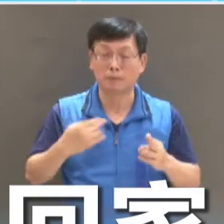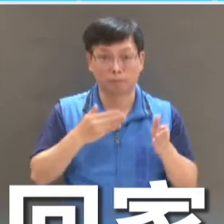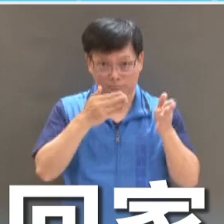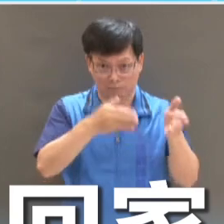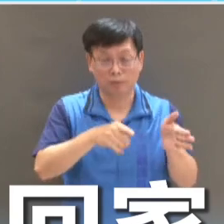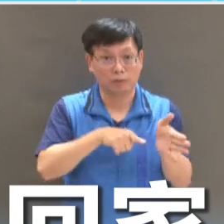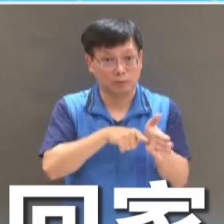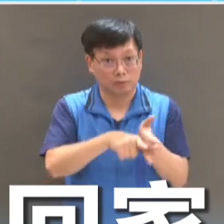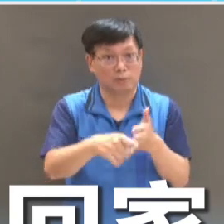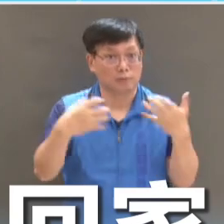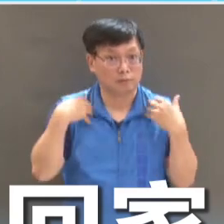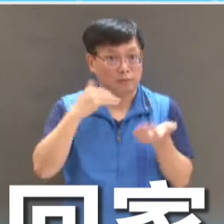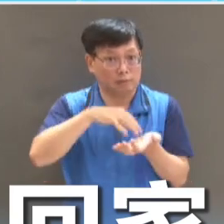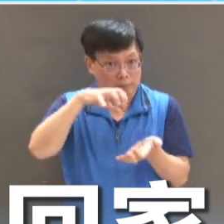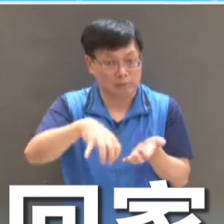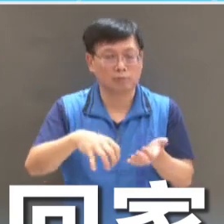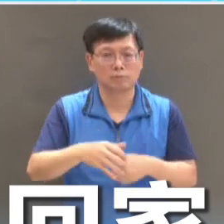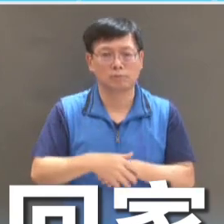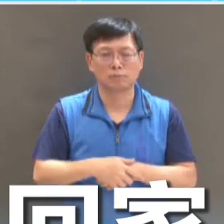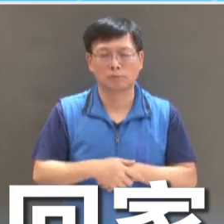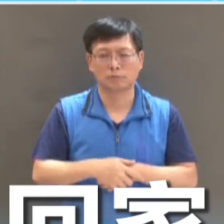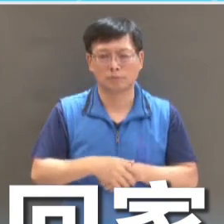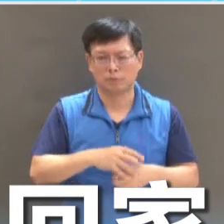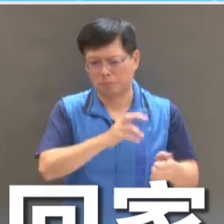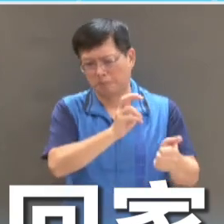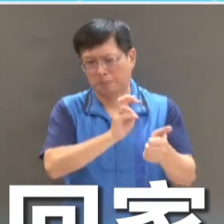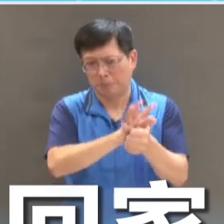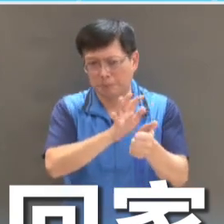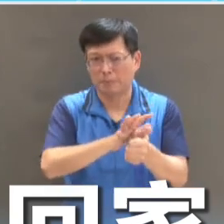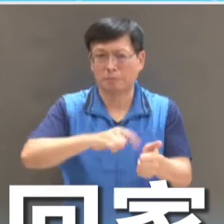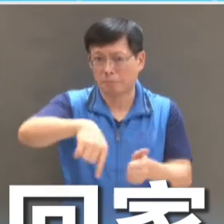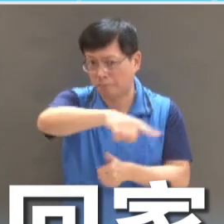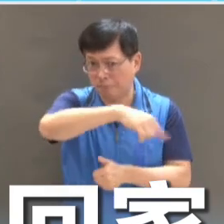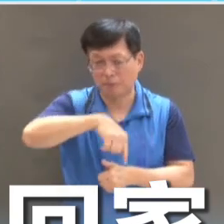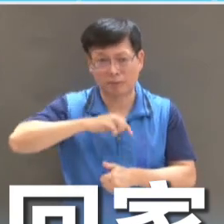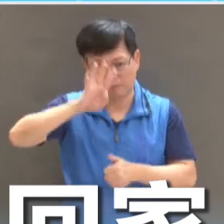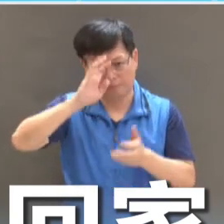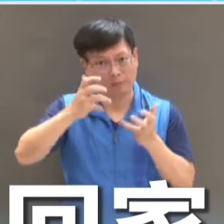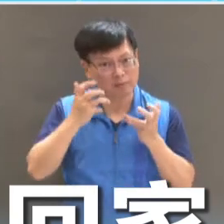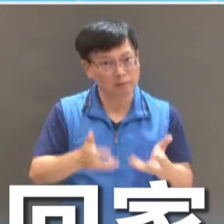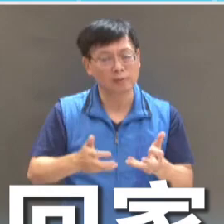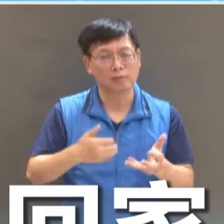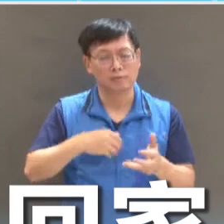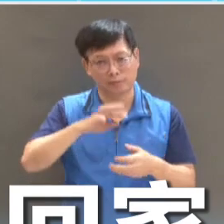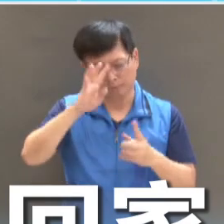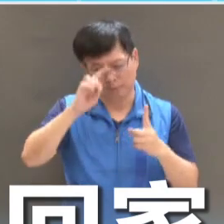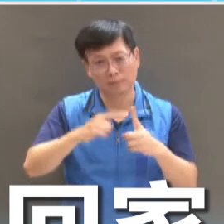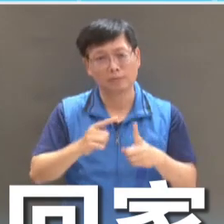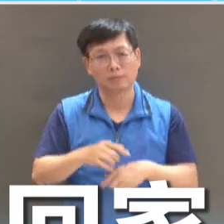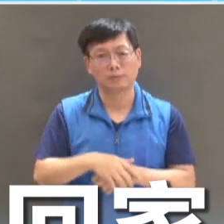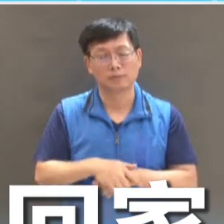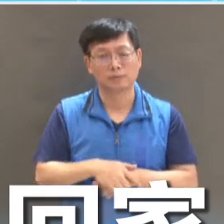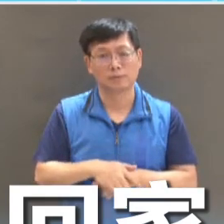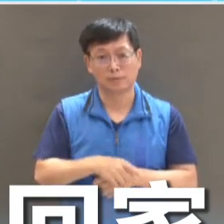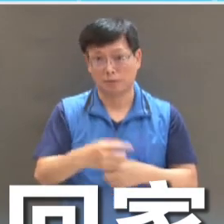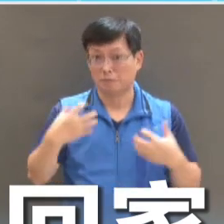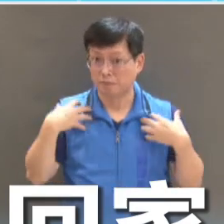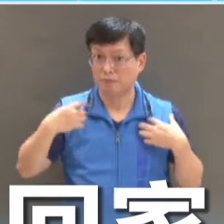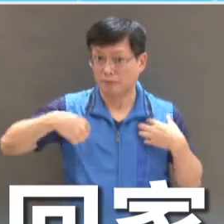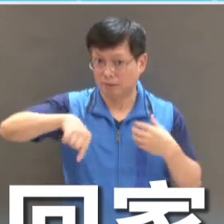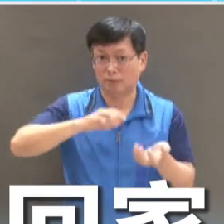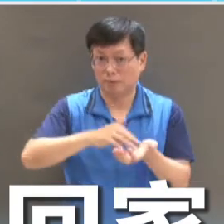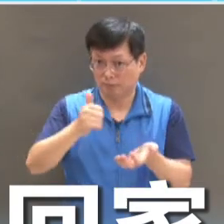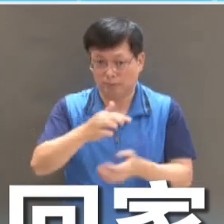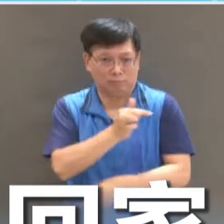专责医疗院所直接去照顾这些重症直接病患的这些医